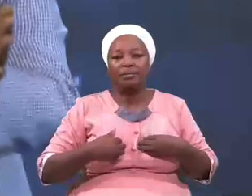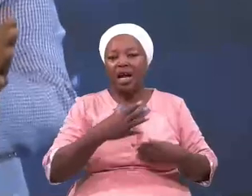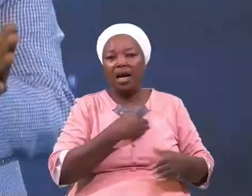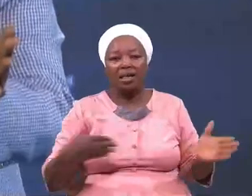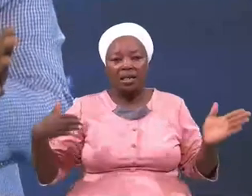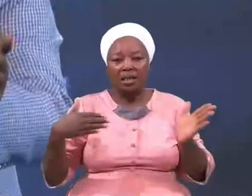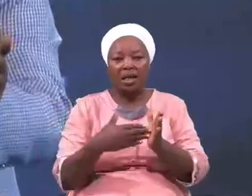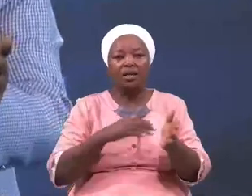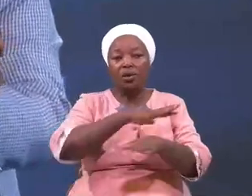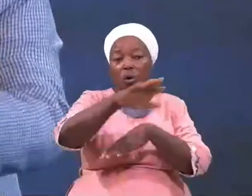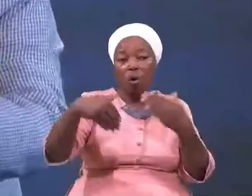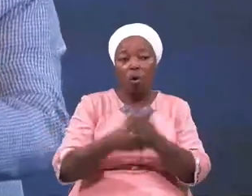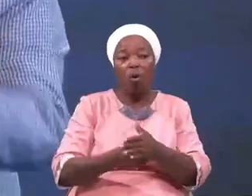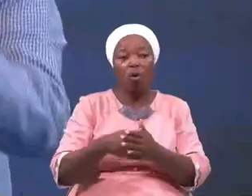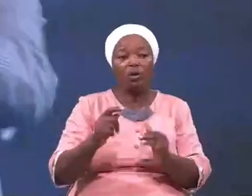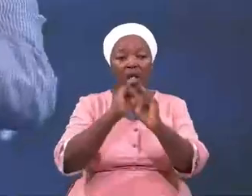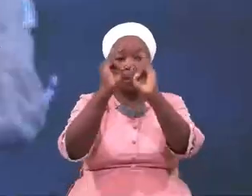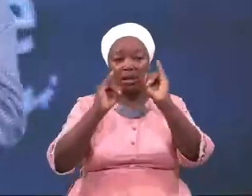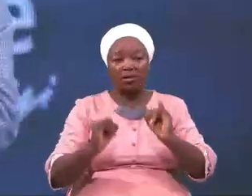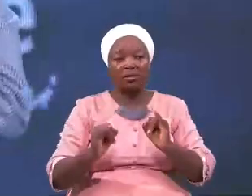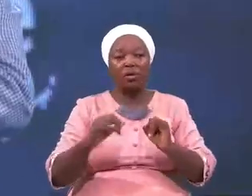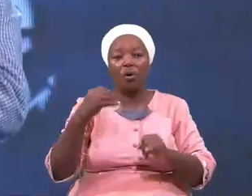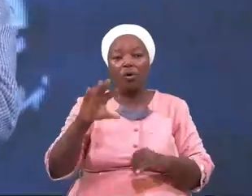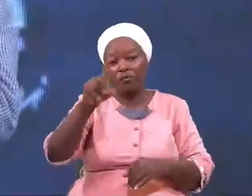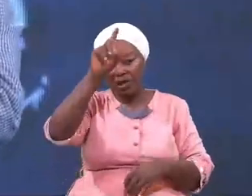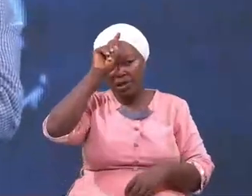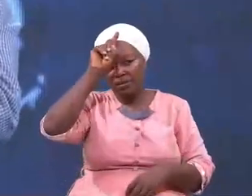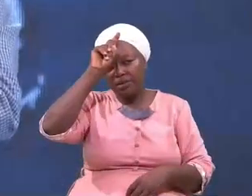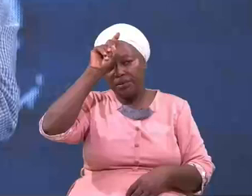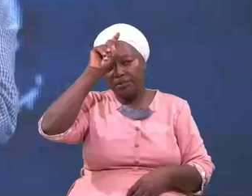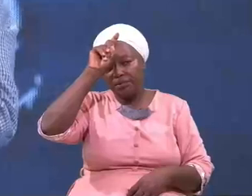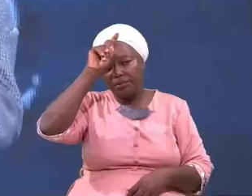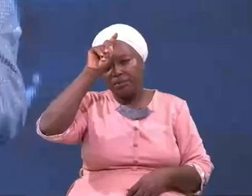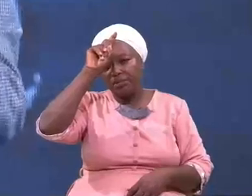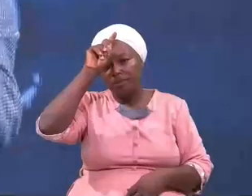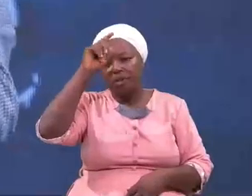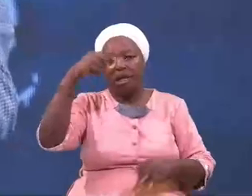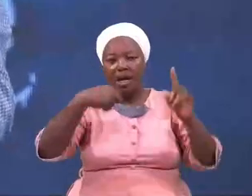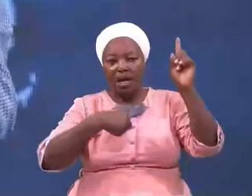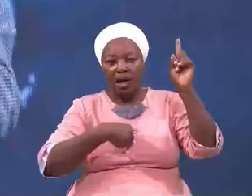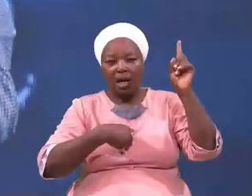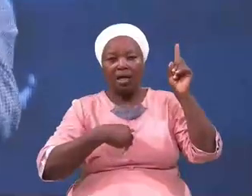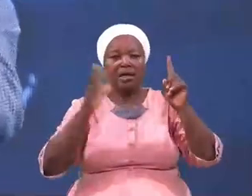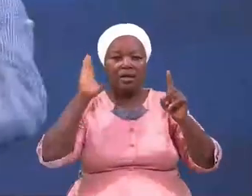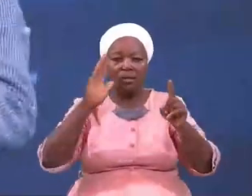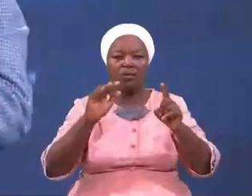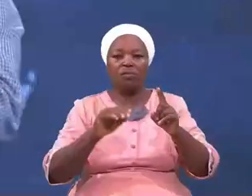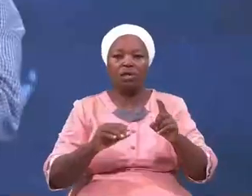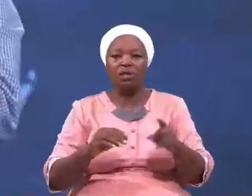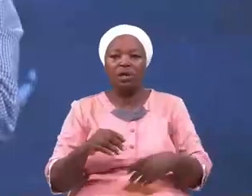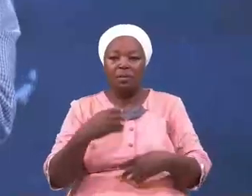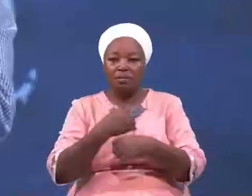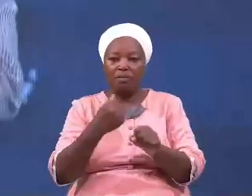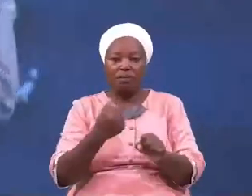les hommes jusqu'aux animaux. J'exercerai des jugements contre tous les dieux de l'Égypte.